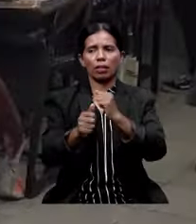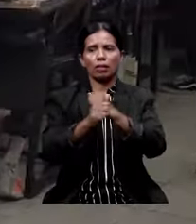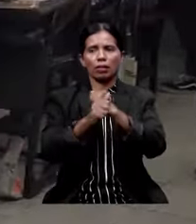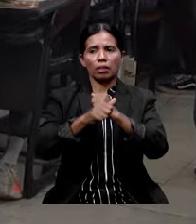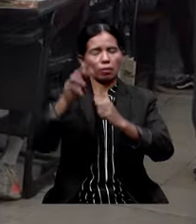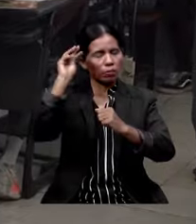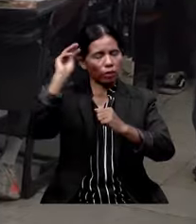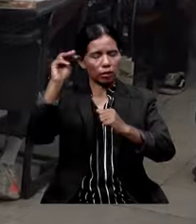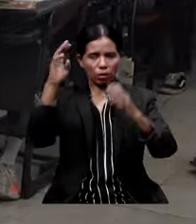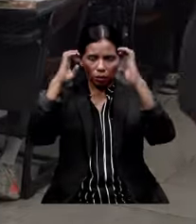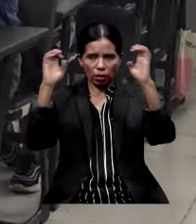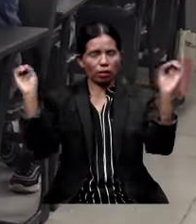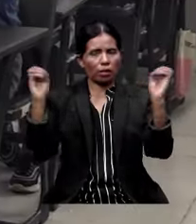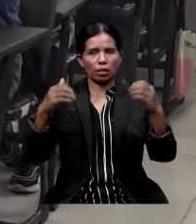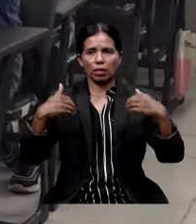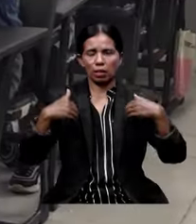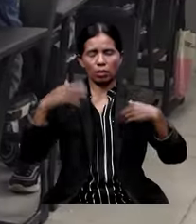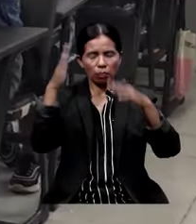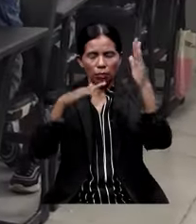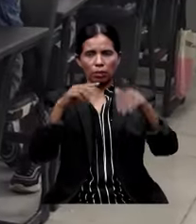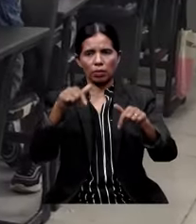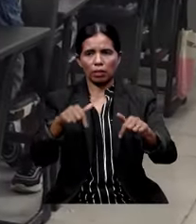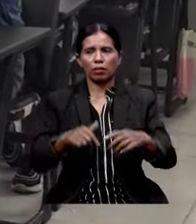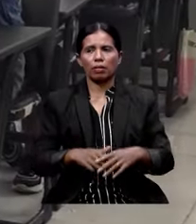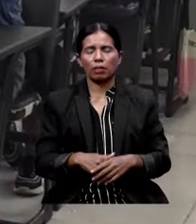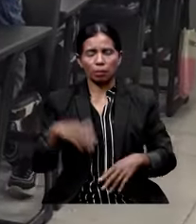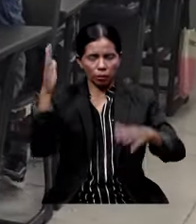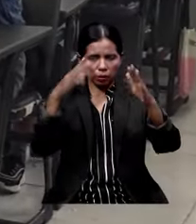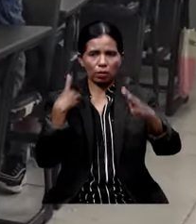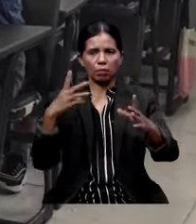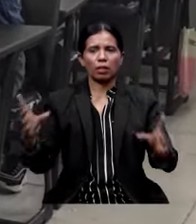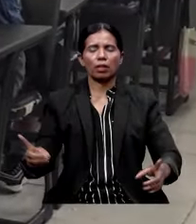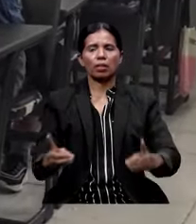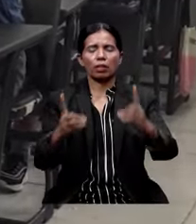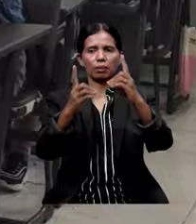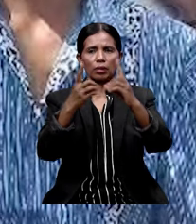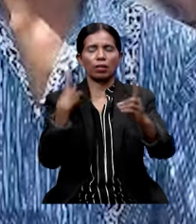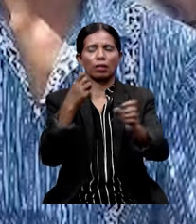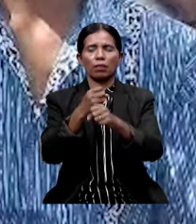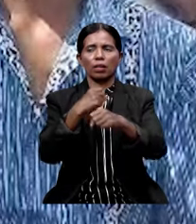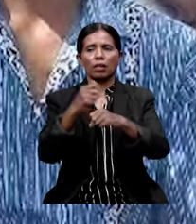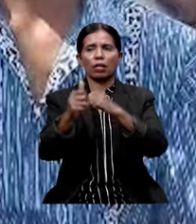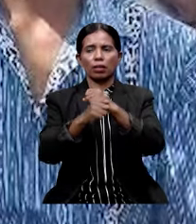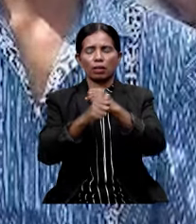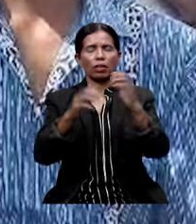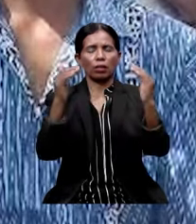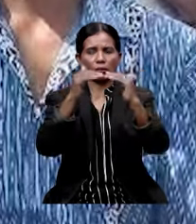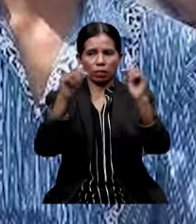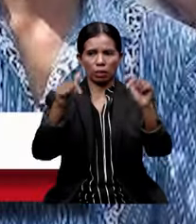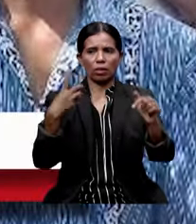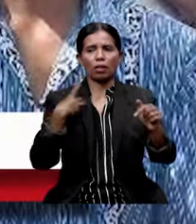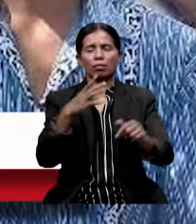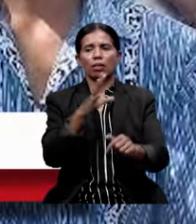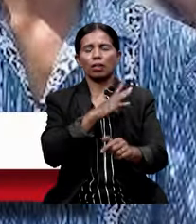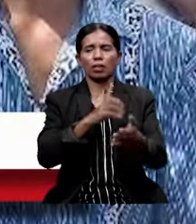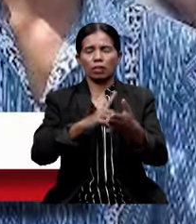Ministerio Edukasyon bang hira la iha solusang ba problema idane. Problema ne maka masoro idane na sari asam idane maka malasam liusi konferensi idane. Ami hiya